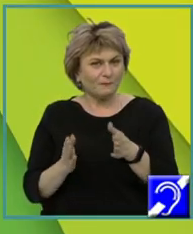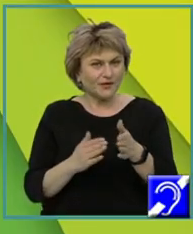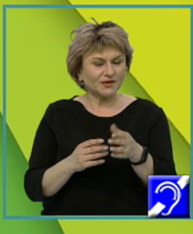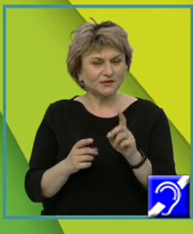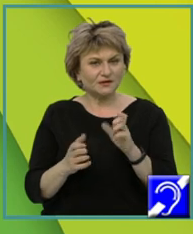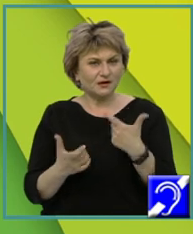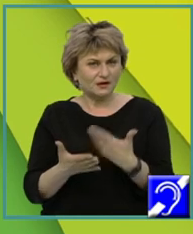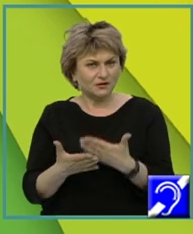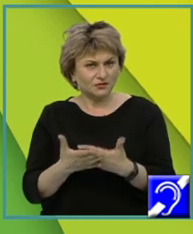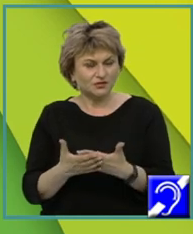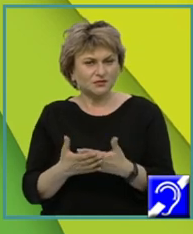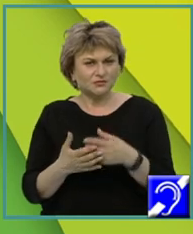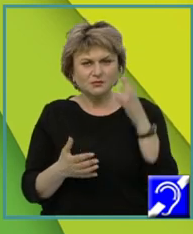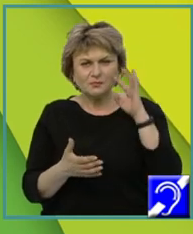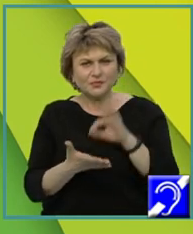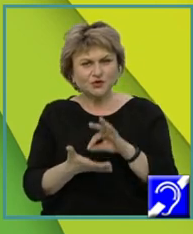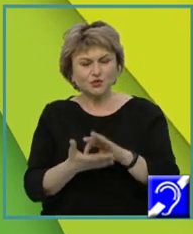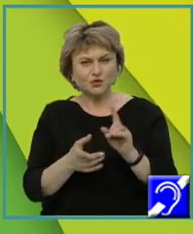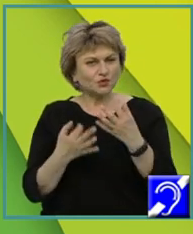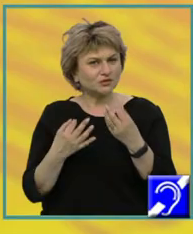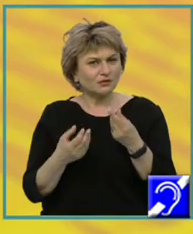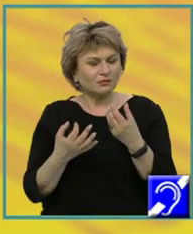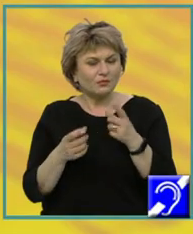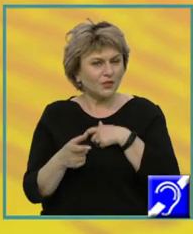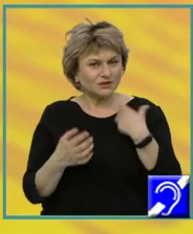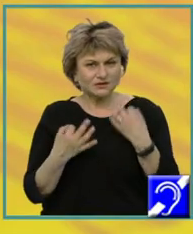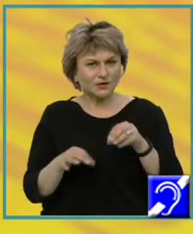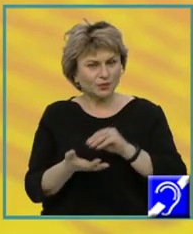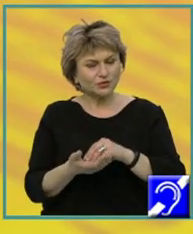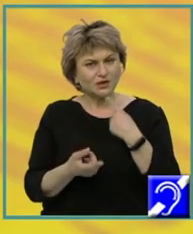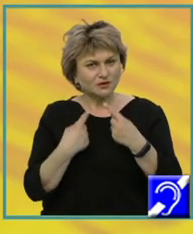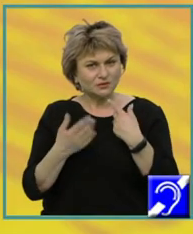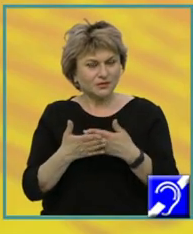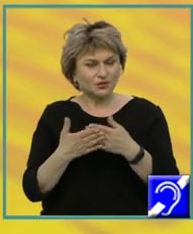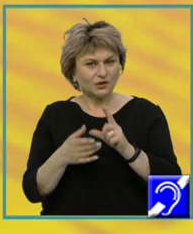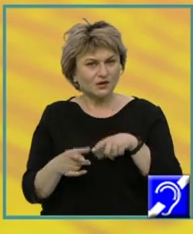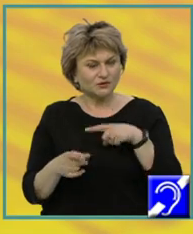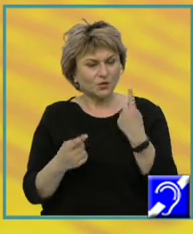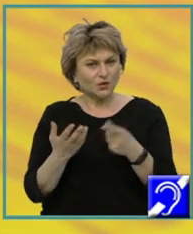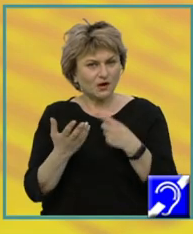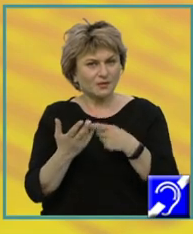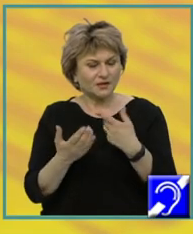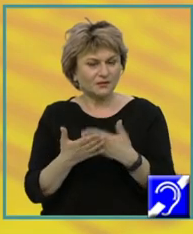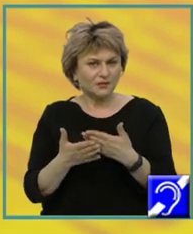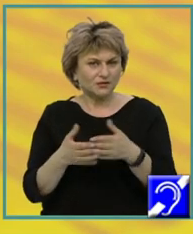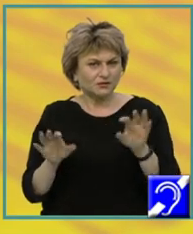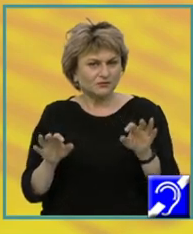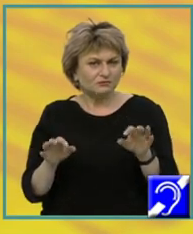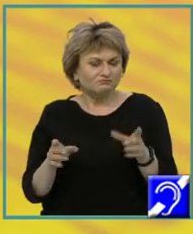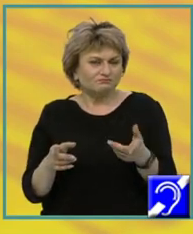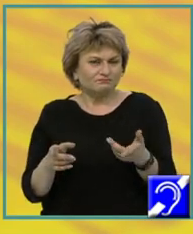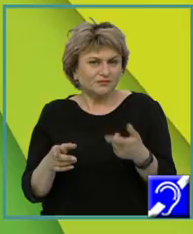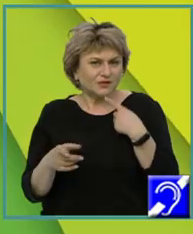acest principiu nu poate fi discuție tocmai pentru că este un element de modernitate un element